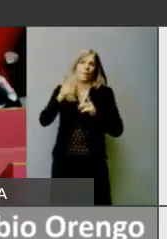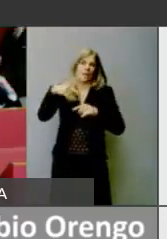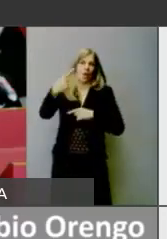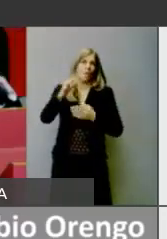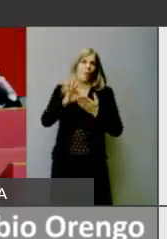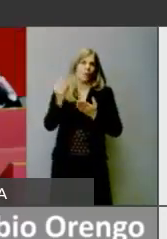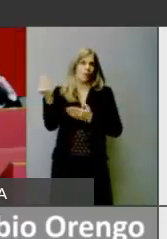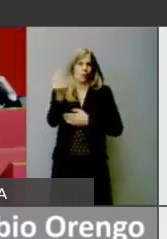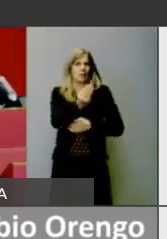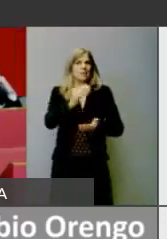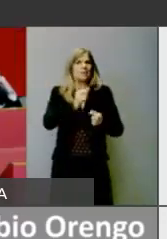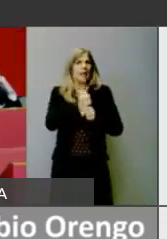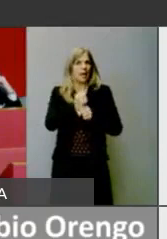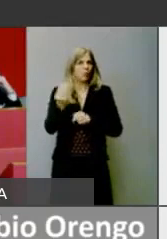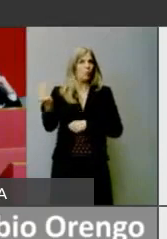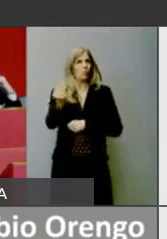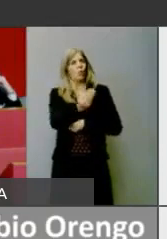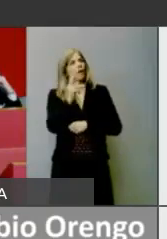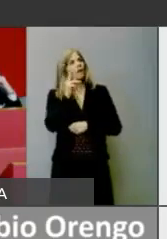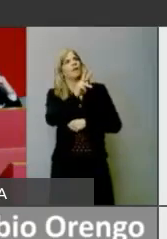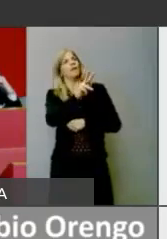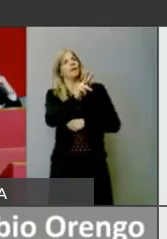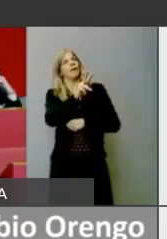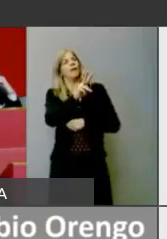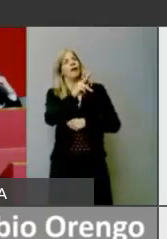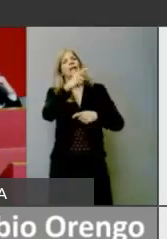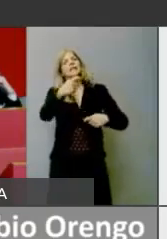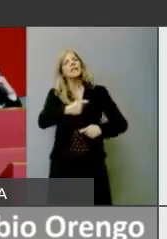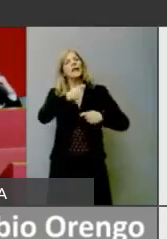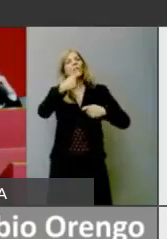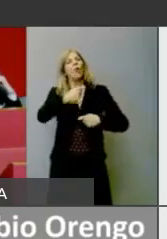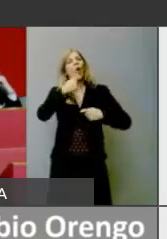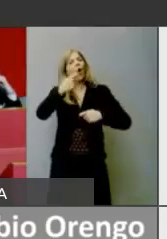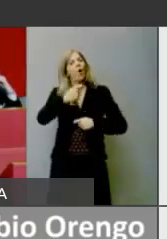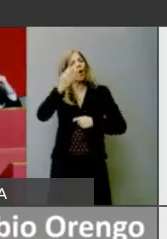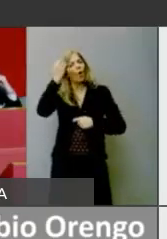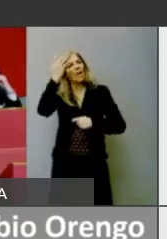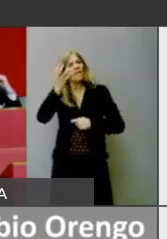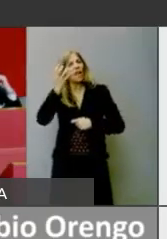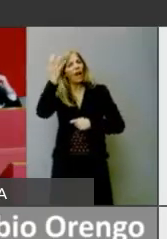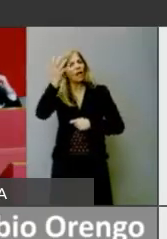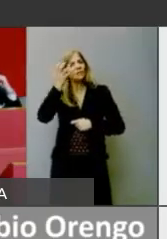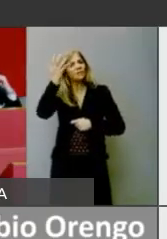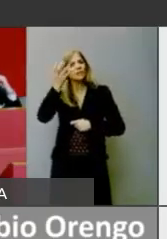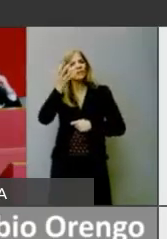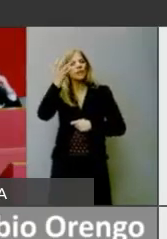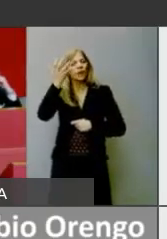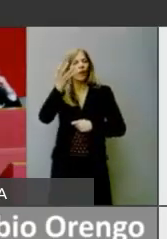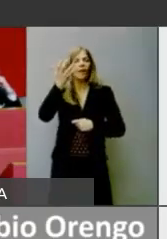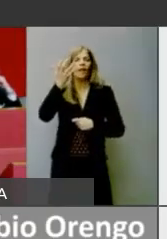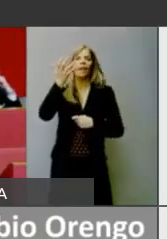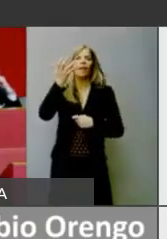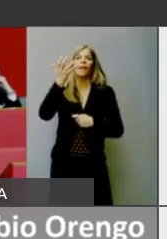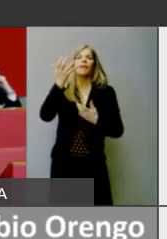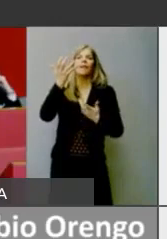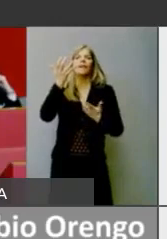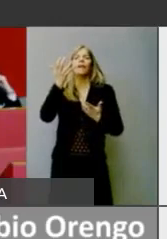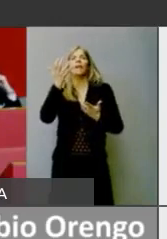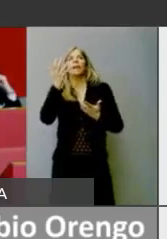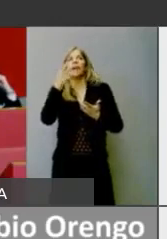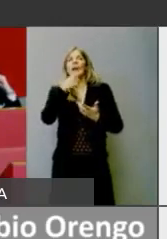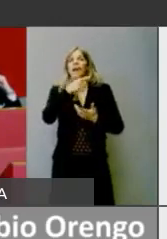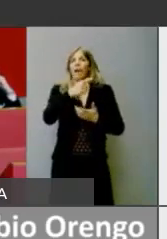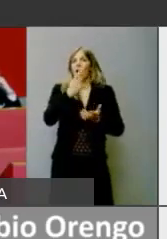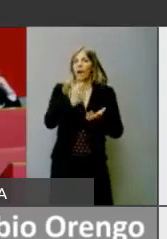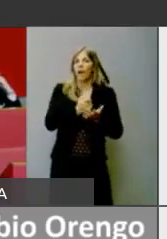in essere, per riflettere sulla necessità di diffondere sempre di